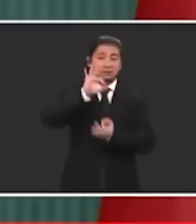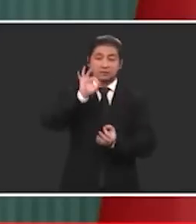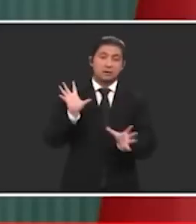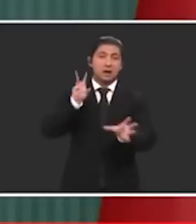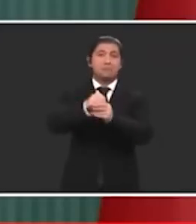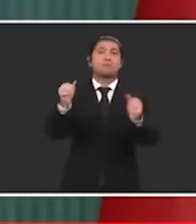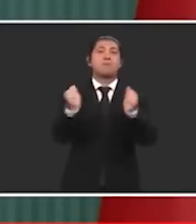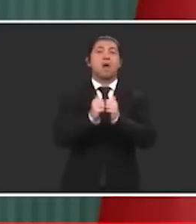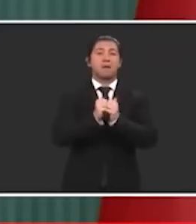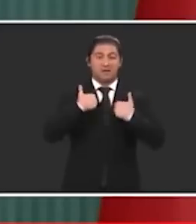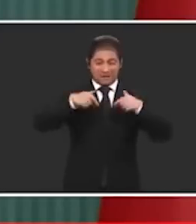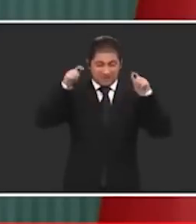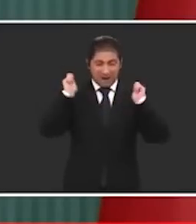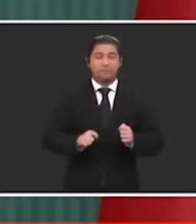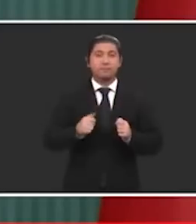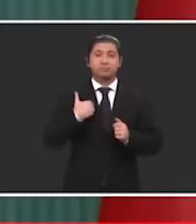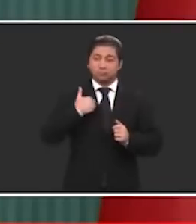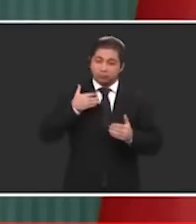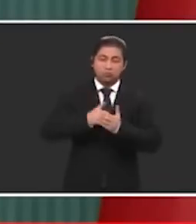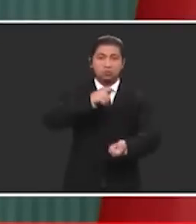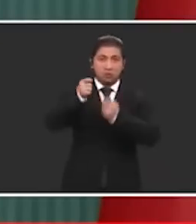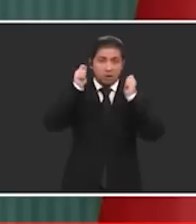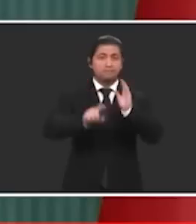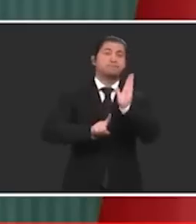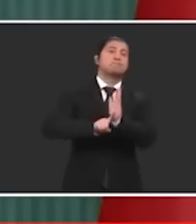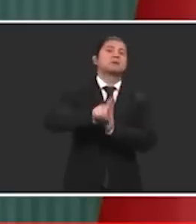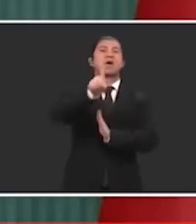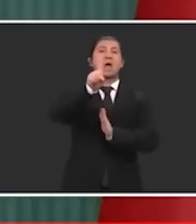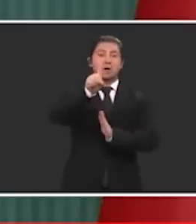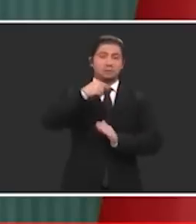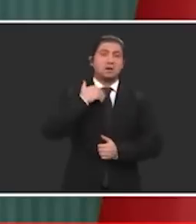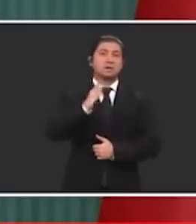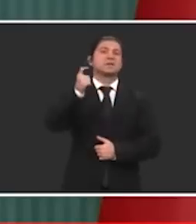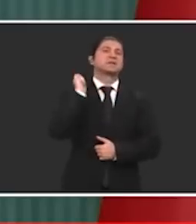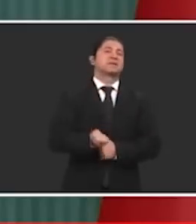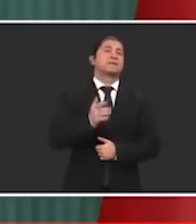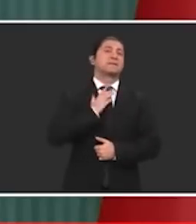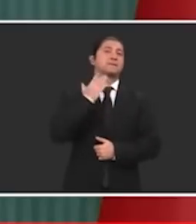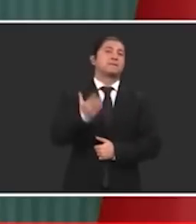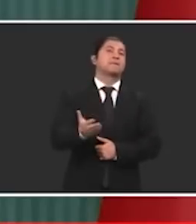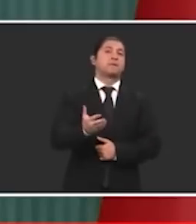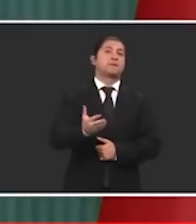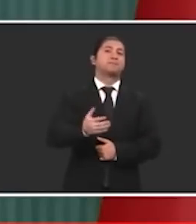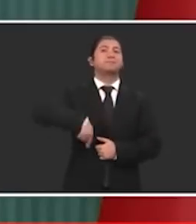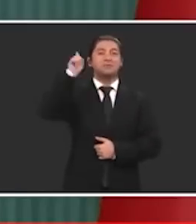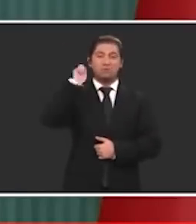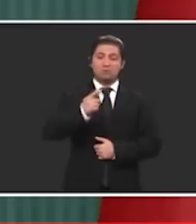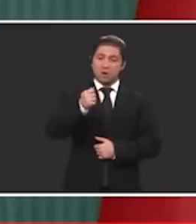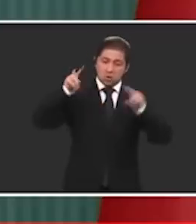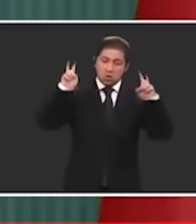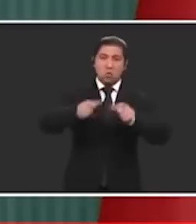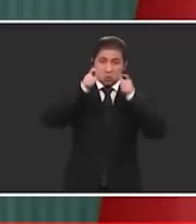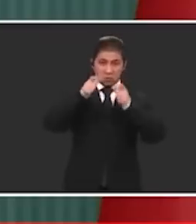birlikte göstereceğimiz ferasetle başarıya ulaştıracağız. Günübirlik kazanç